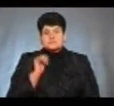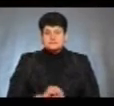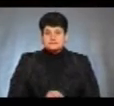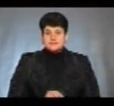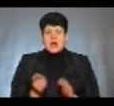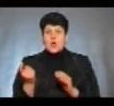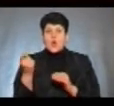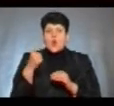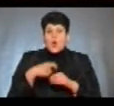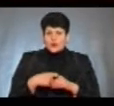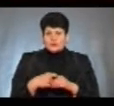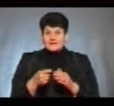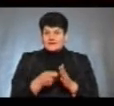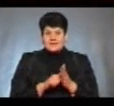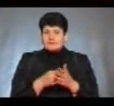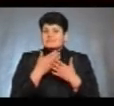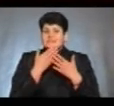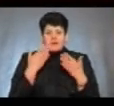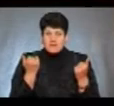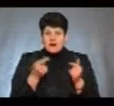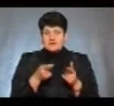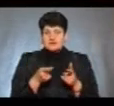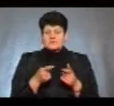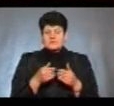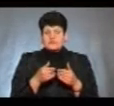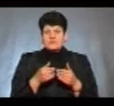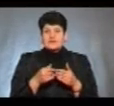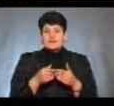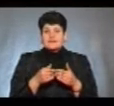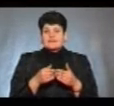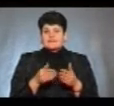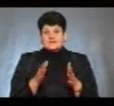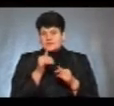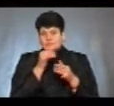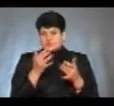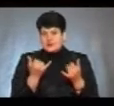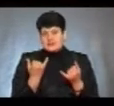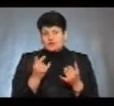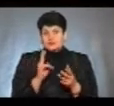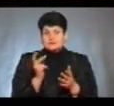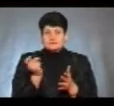Колодки на дверях трансформаторної будки немає, але вони зачинені. Відчинити їх зараз неможливо.